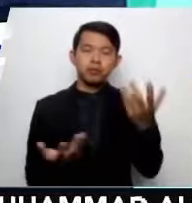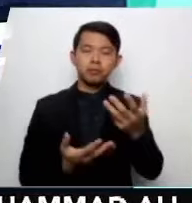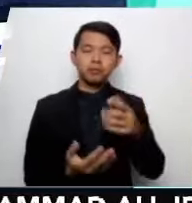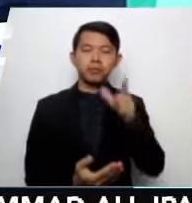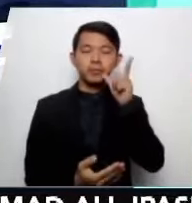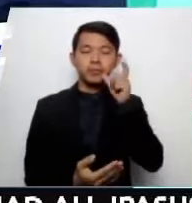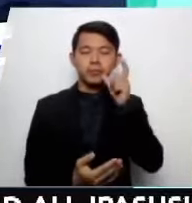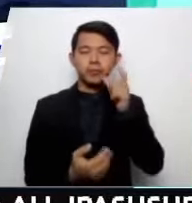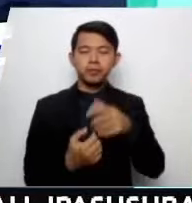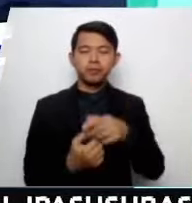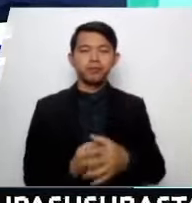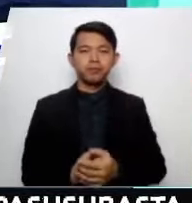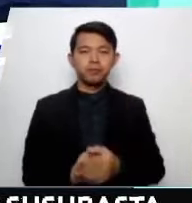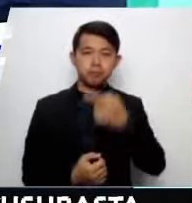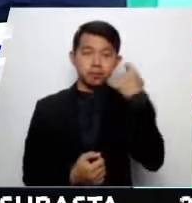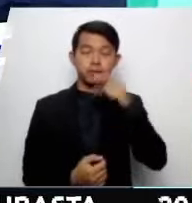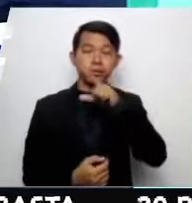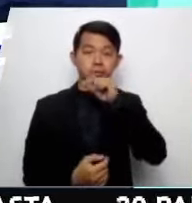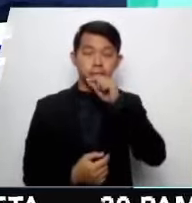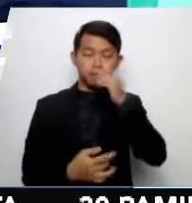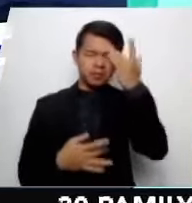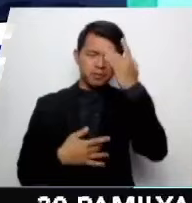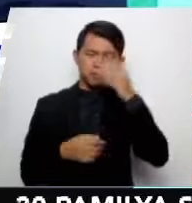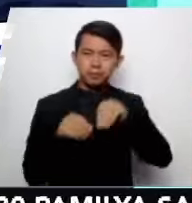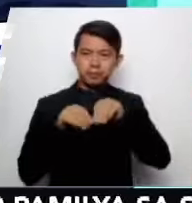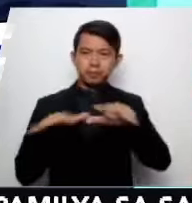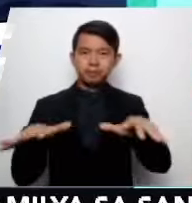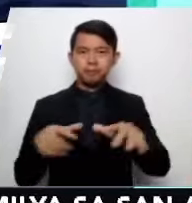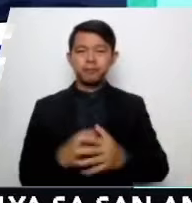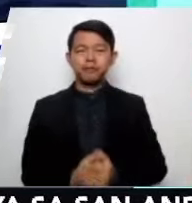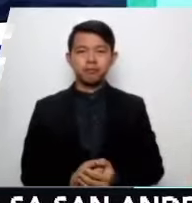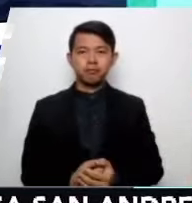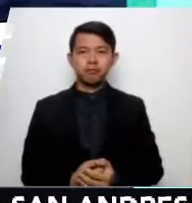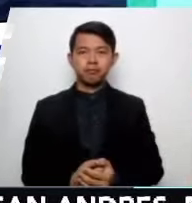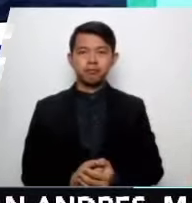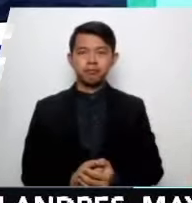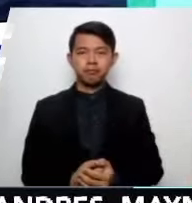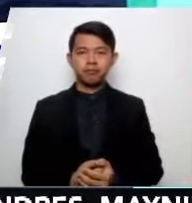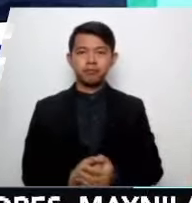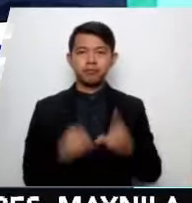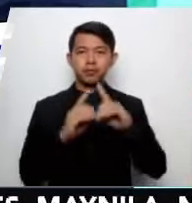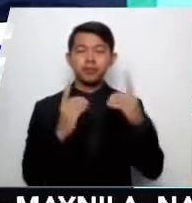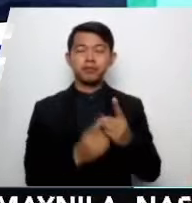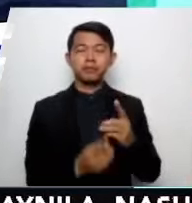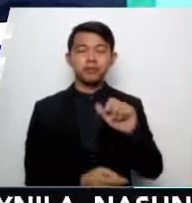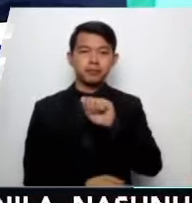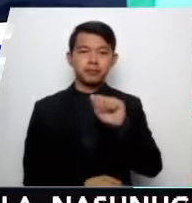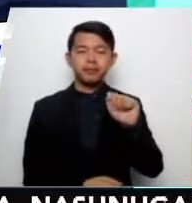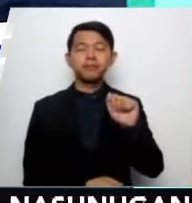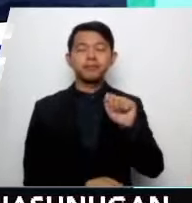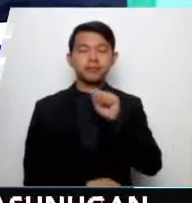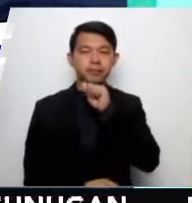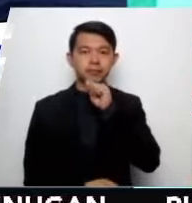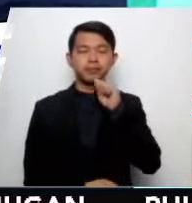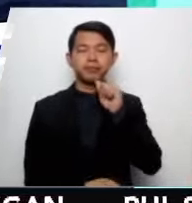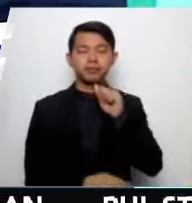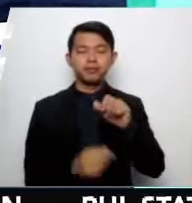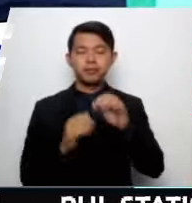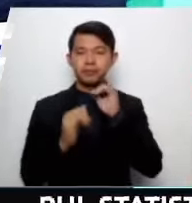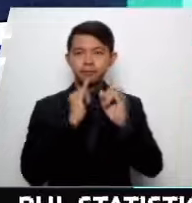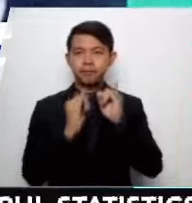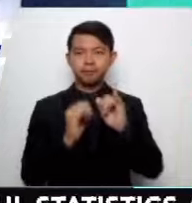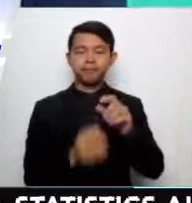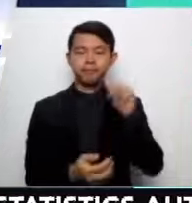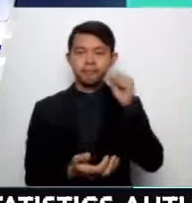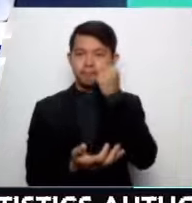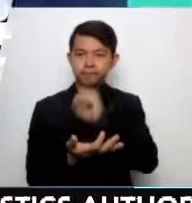umano sa bird flu Outbreak nakasalang sa balitang hali si Department of agriculture spokes person asek Arnel de mesa Magandang umaga at